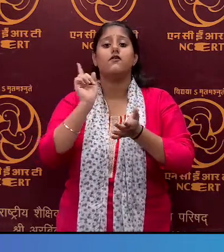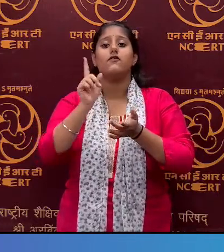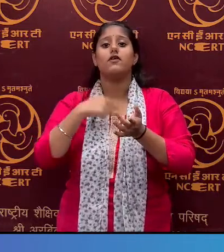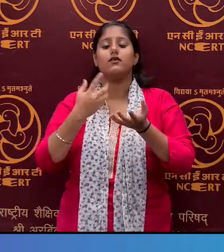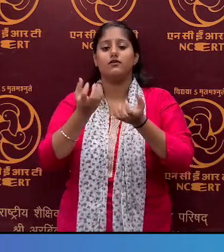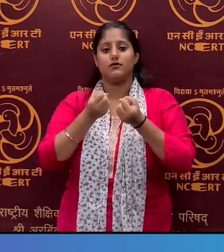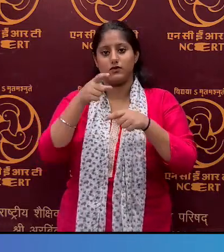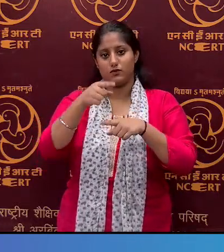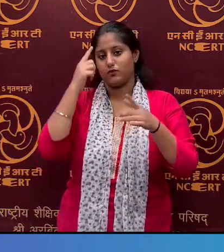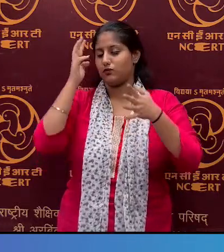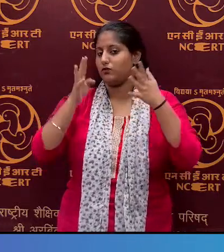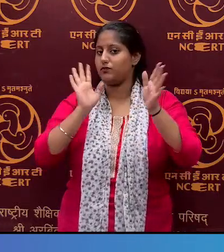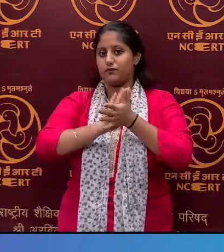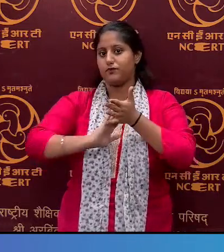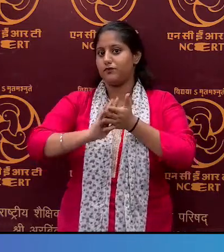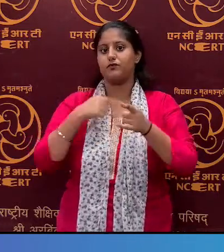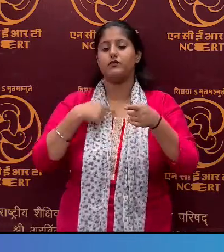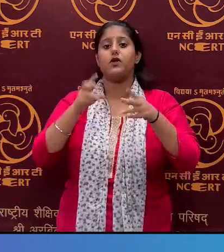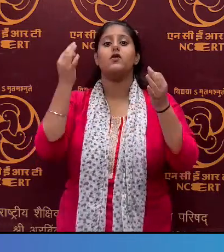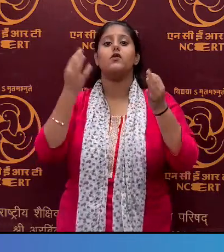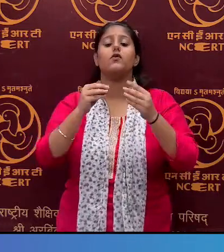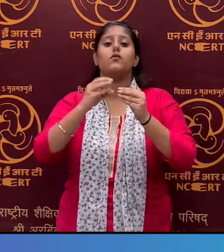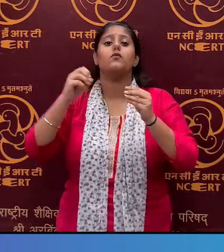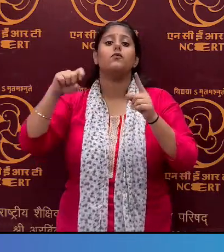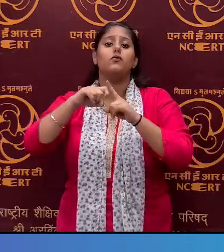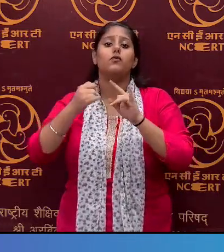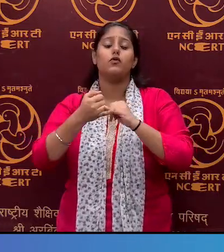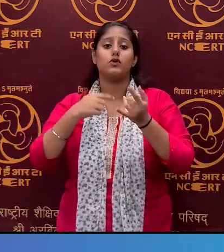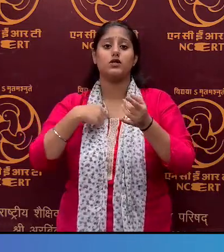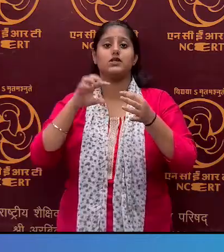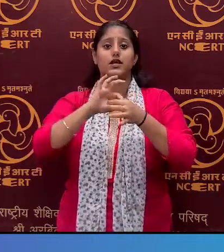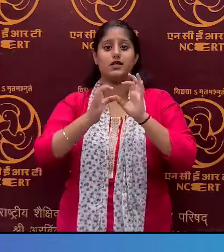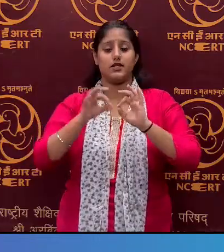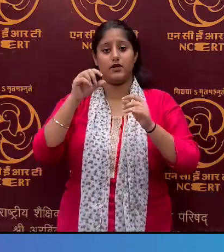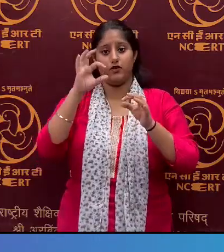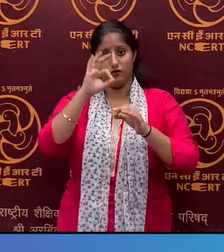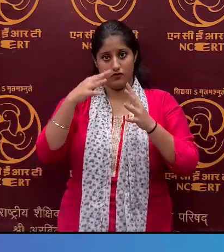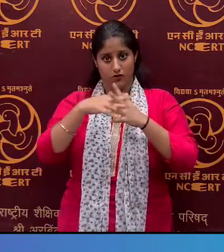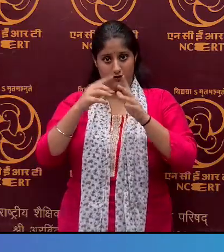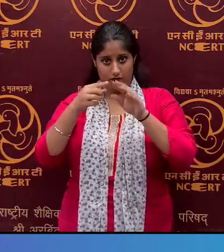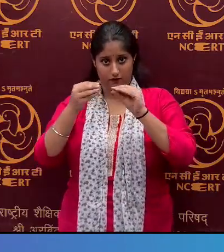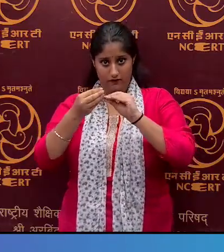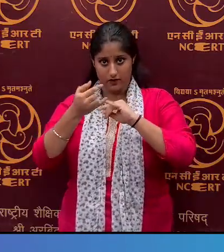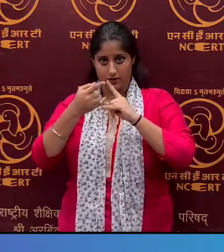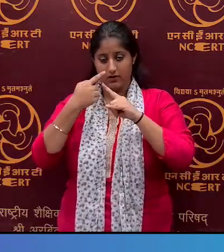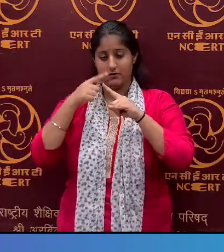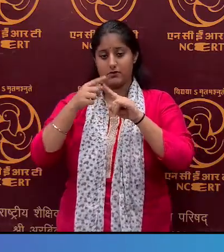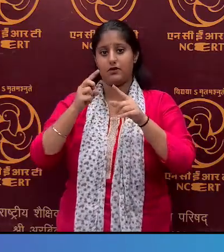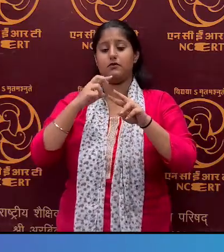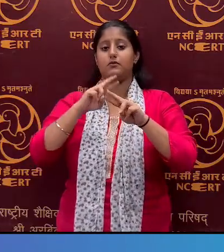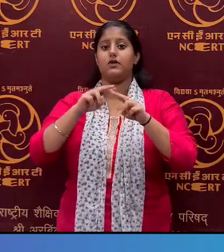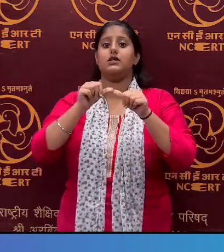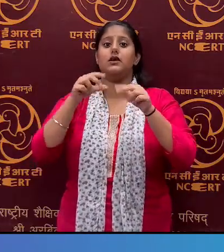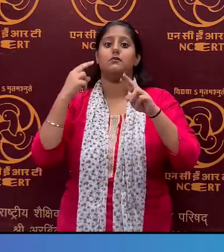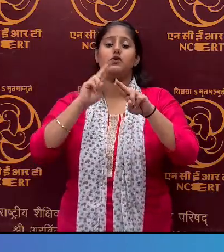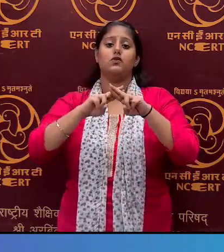क्योंकि आपकी जो न्यू एनसीईआरटी टेक्स्ट बुक है ये आपको मिलेंगी एनसीईआरटी के ऑफिशियल वेबसाइट पर और अमेज़न और फ्लिपकार्ट पर.